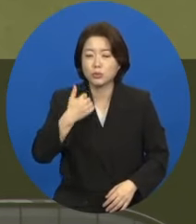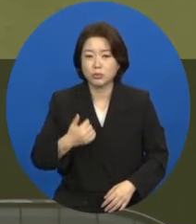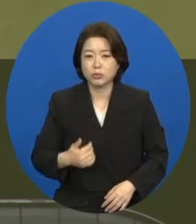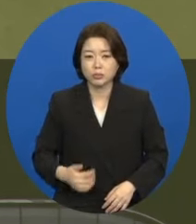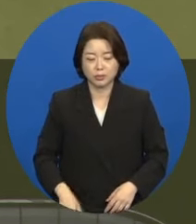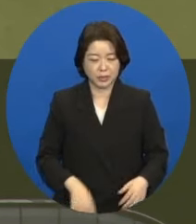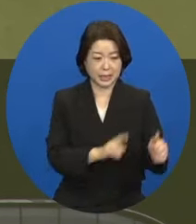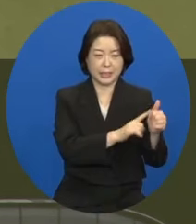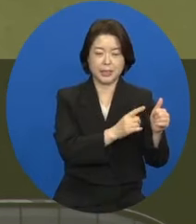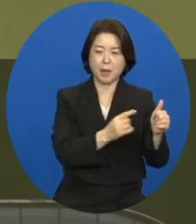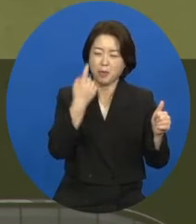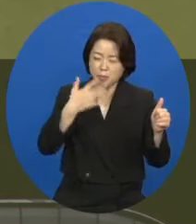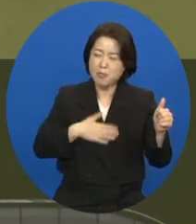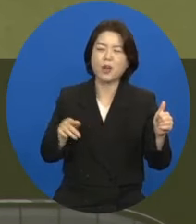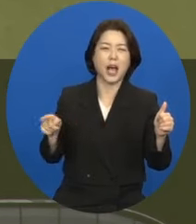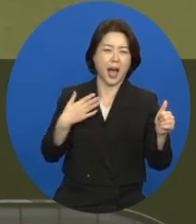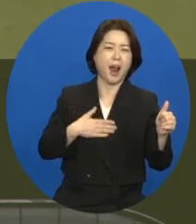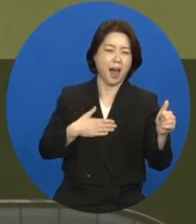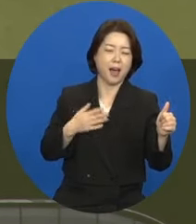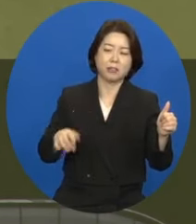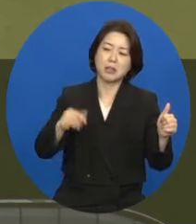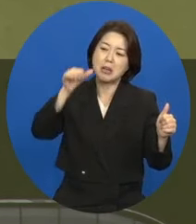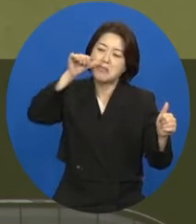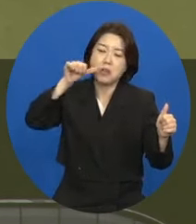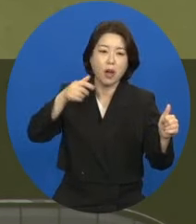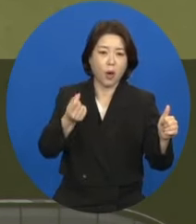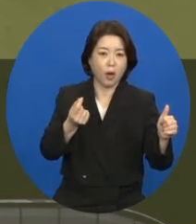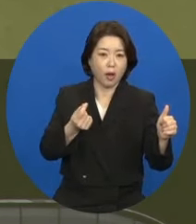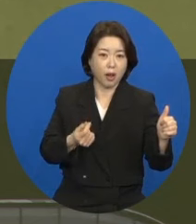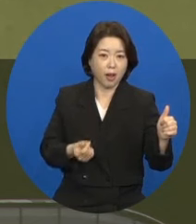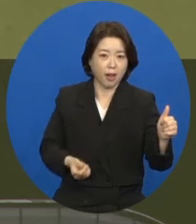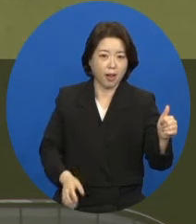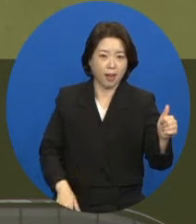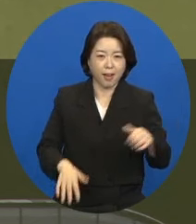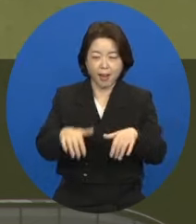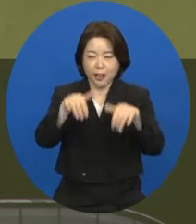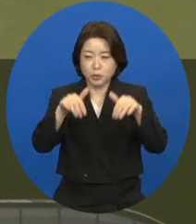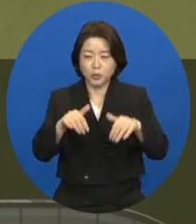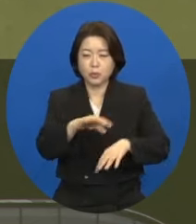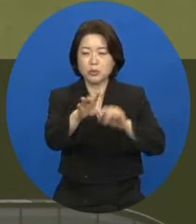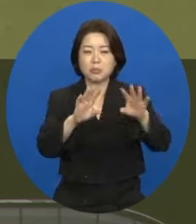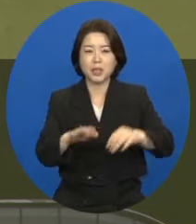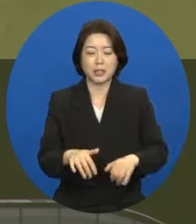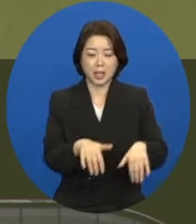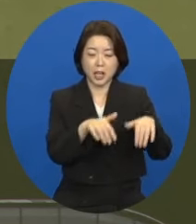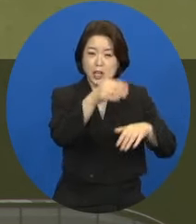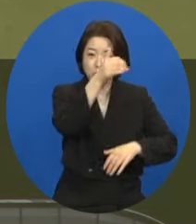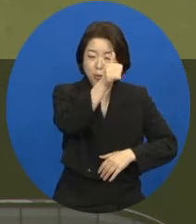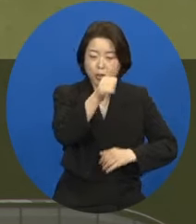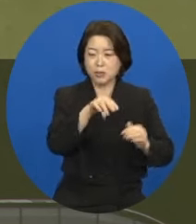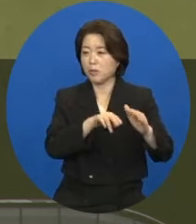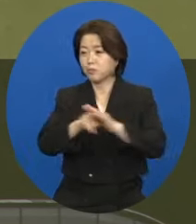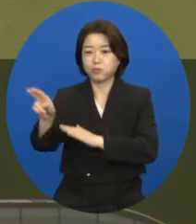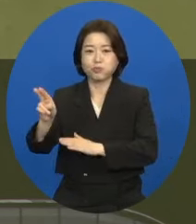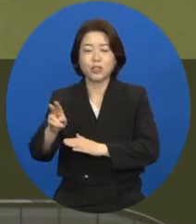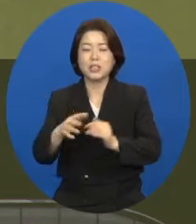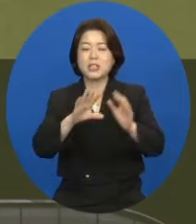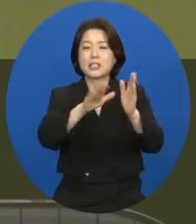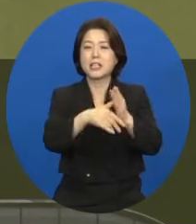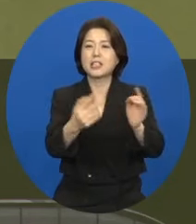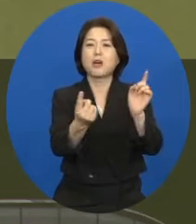있었어요. 모른 척 하는 거예요. 무시하는 거예요. 요즘은 종들이 모두 저마다 주인에게서 뛰쳐나가는 세상이 되었다. 이 다윗을